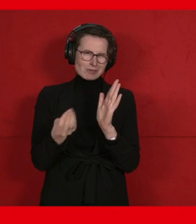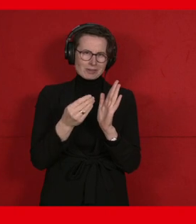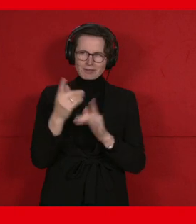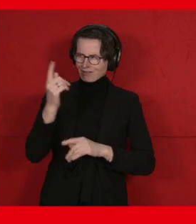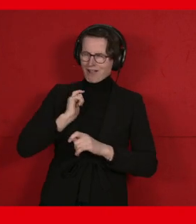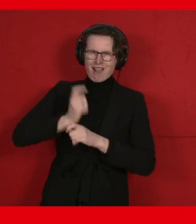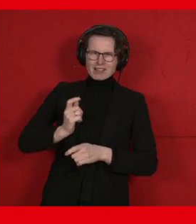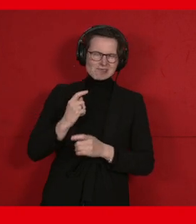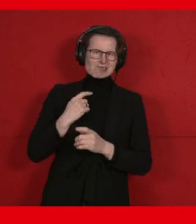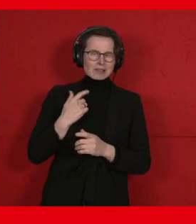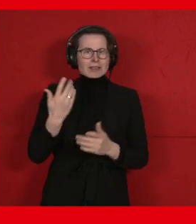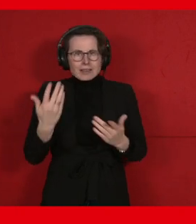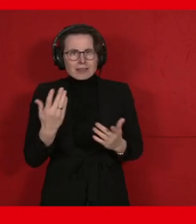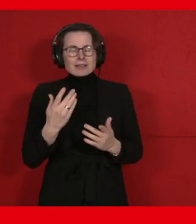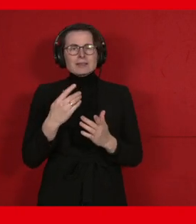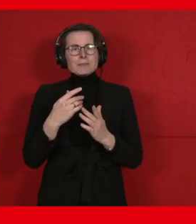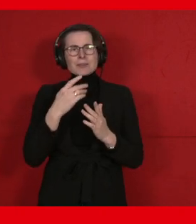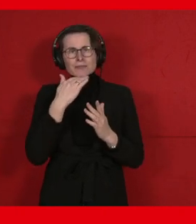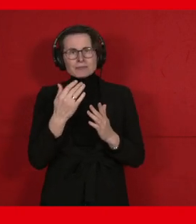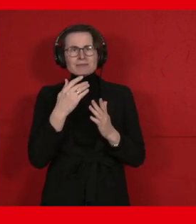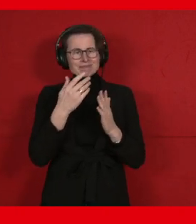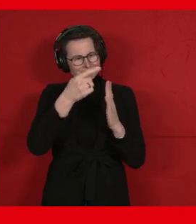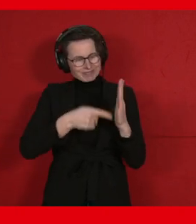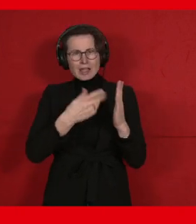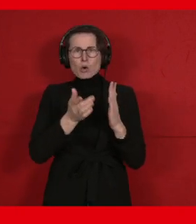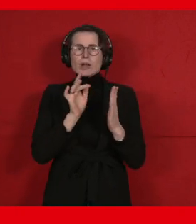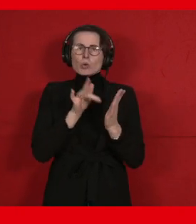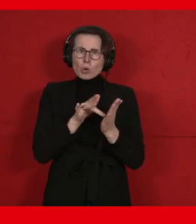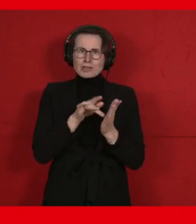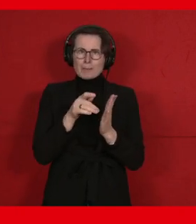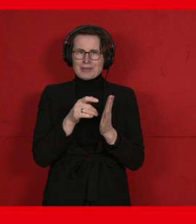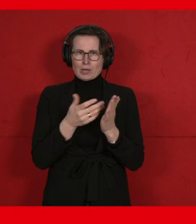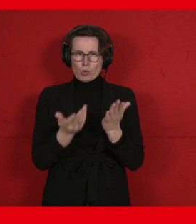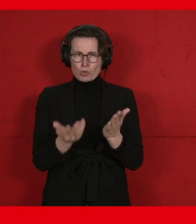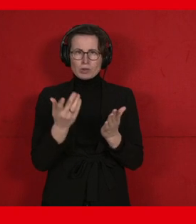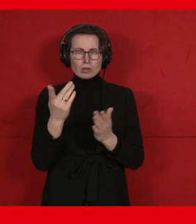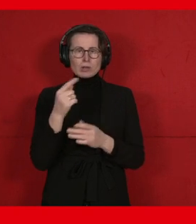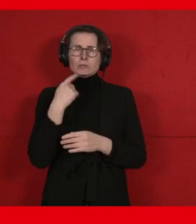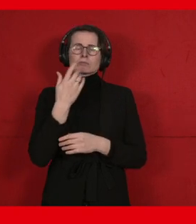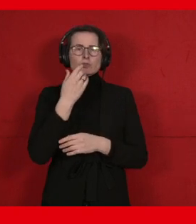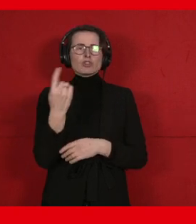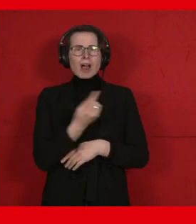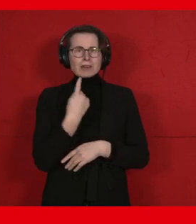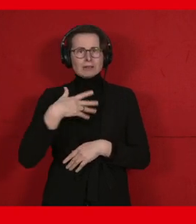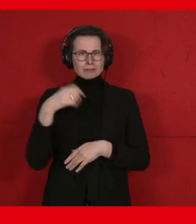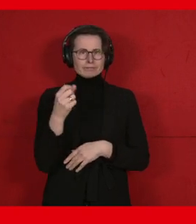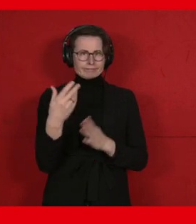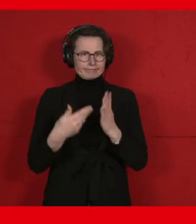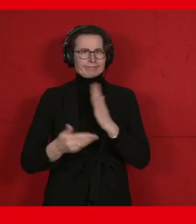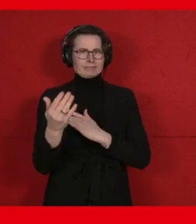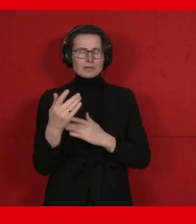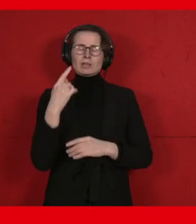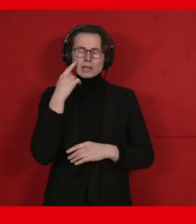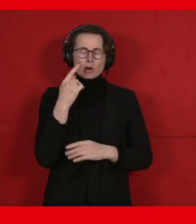glaube, ganz wichtige Grundbedingung ist, dass das im Endeffekt klappt. Und wir wollen ja alle als Sieger vom Platz gehen. Und ich glaube auch, dass es